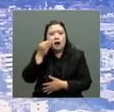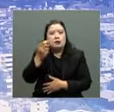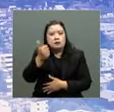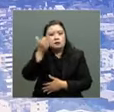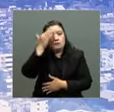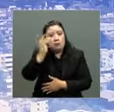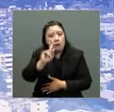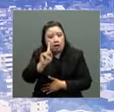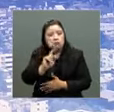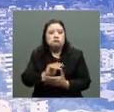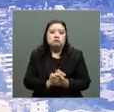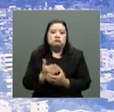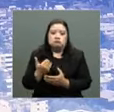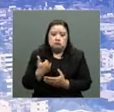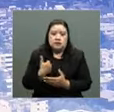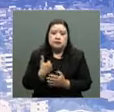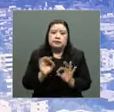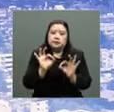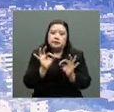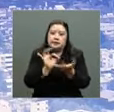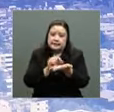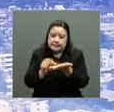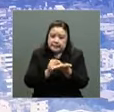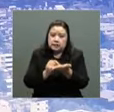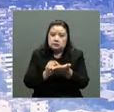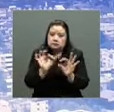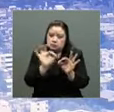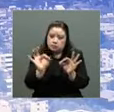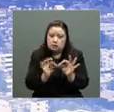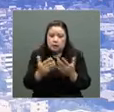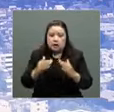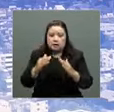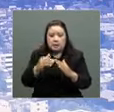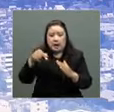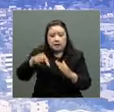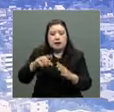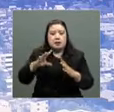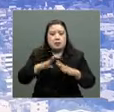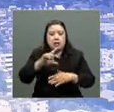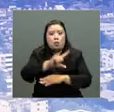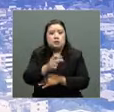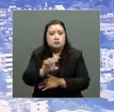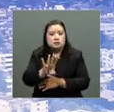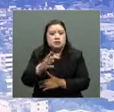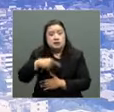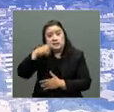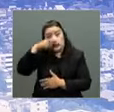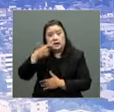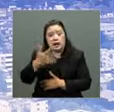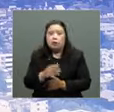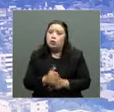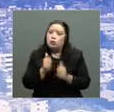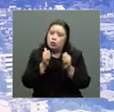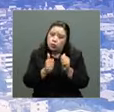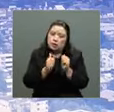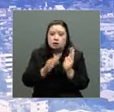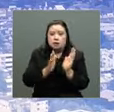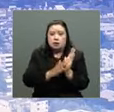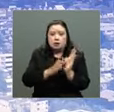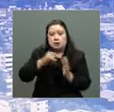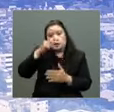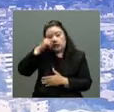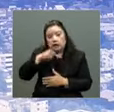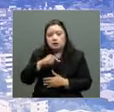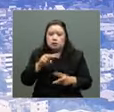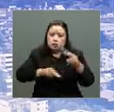รื่องของคำชมนะครับได้เข้ามาอยู่ในสเตทควอรันทีนของประเทศไทยแล้วโอ้โหชื่นชมประเทศไทยเราที่